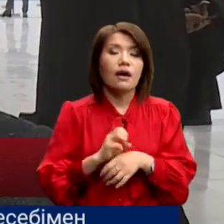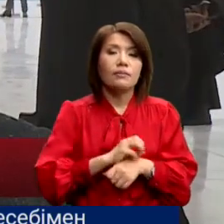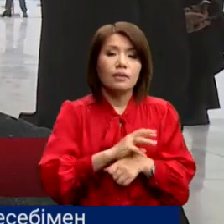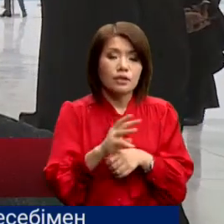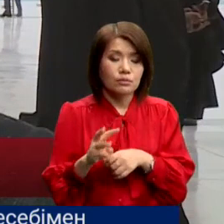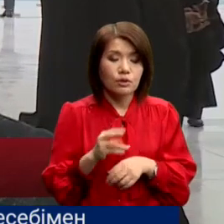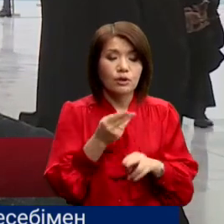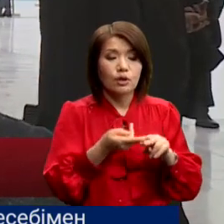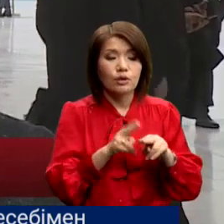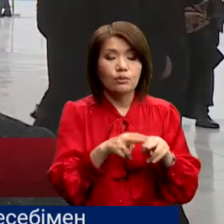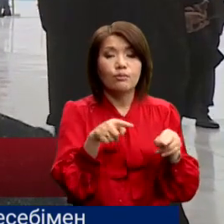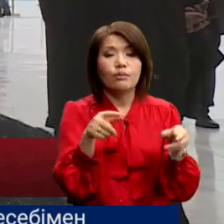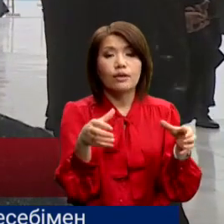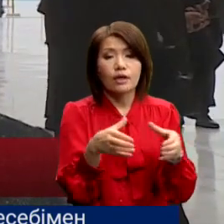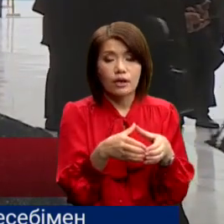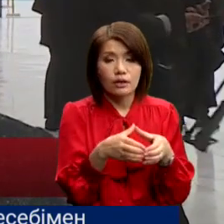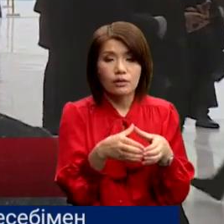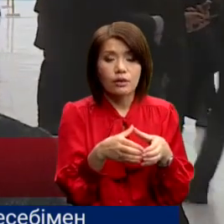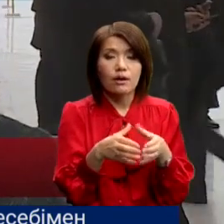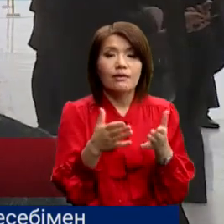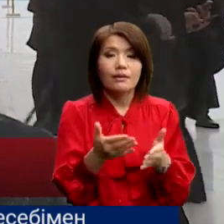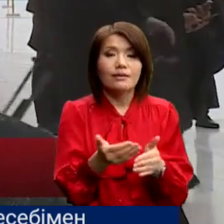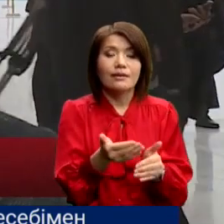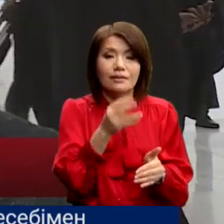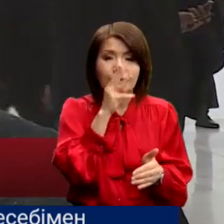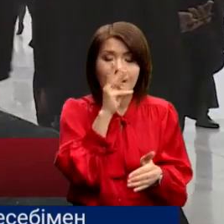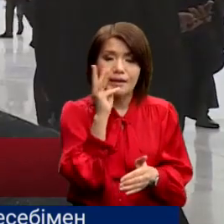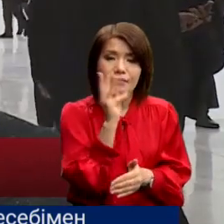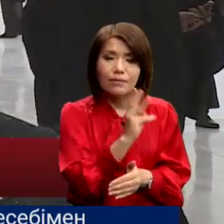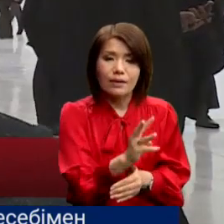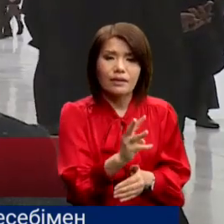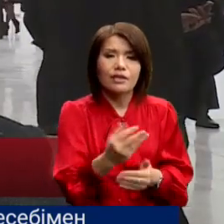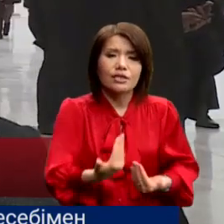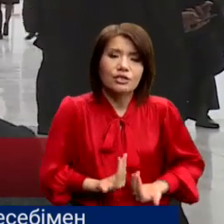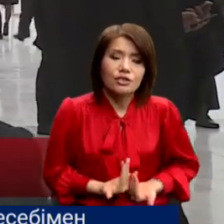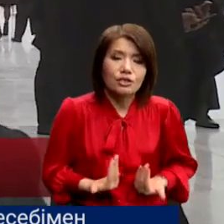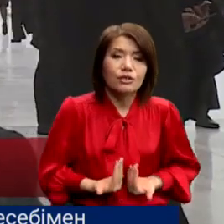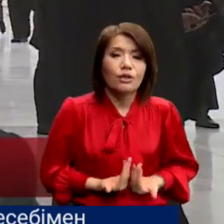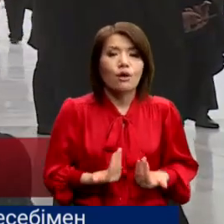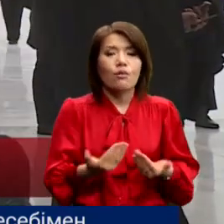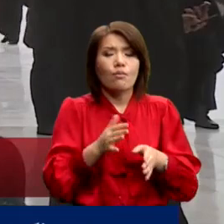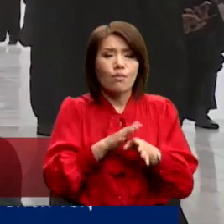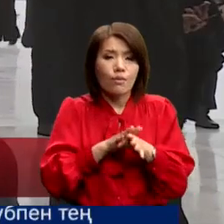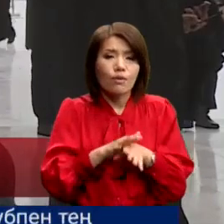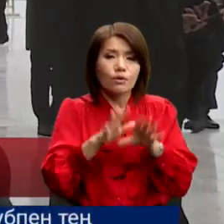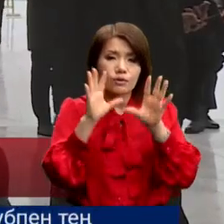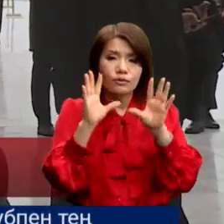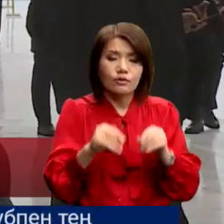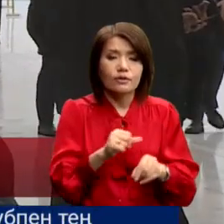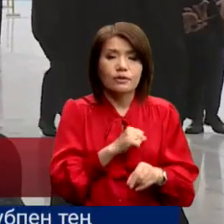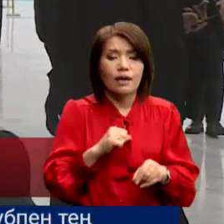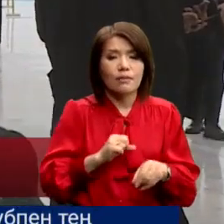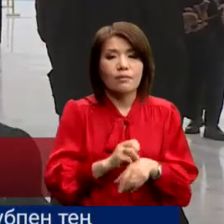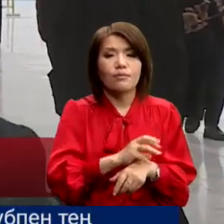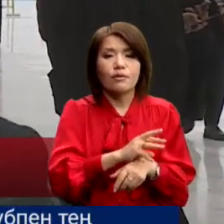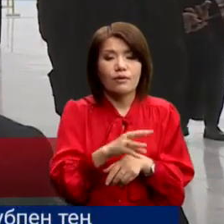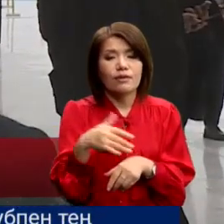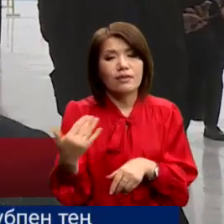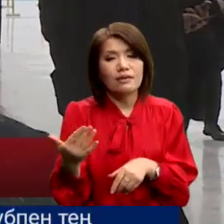обеспечивает эту бригаду и заработной платой, и проживанием, полностью помощь сами обеспечивает та